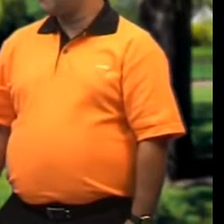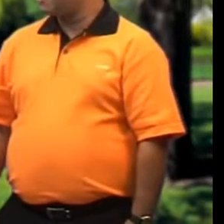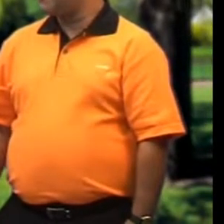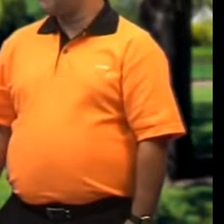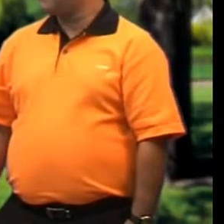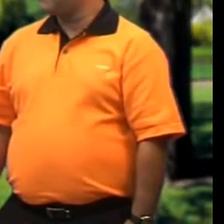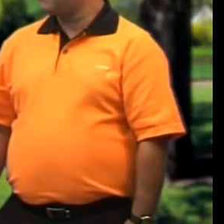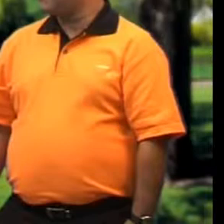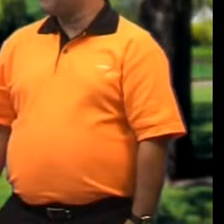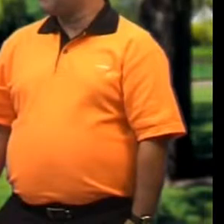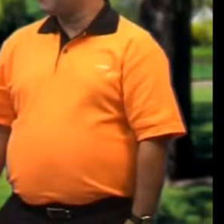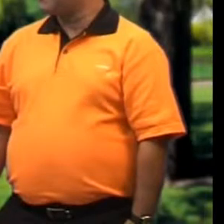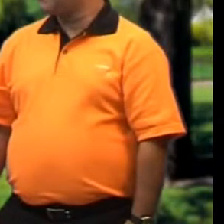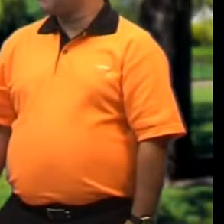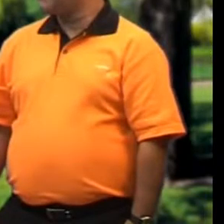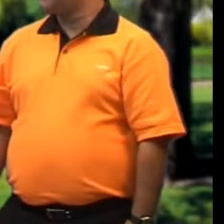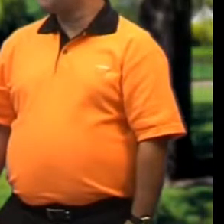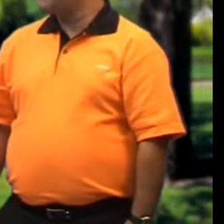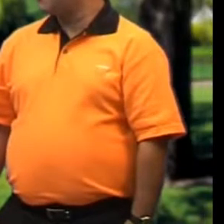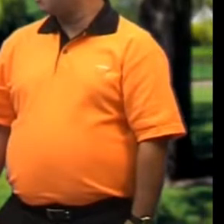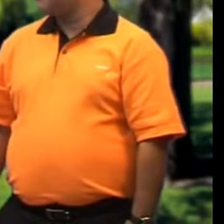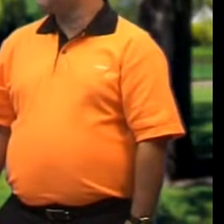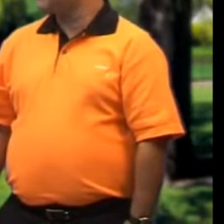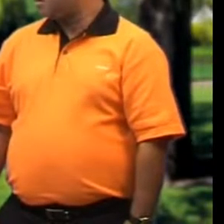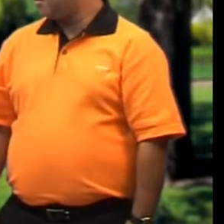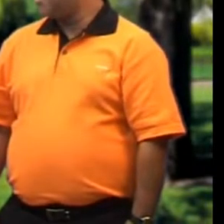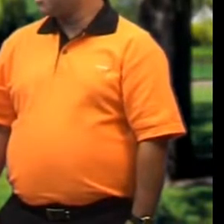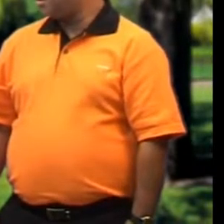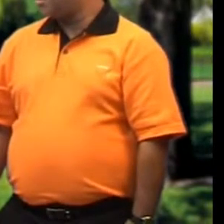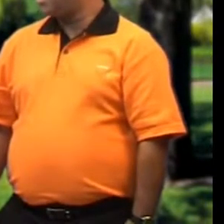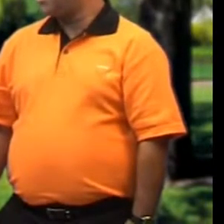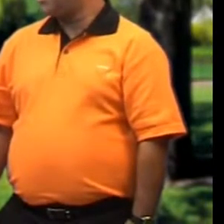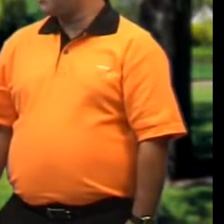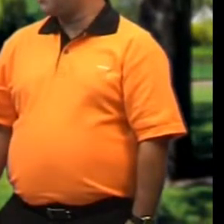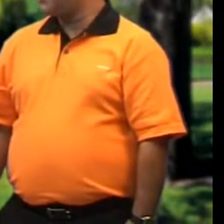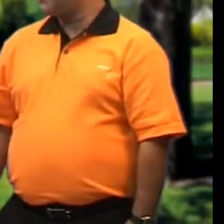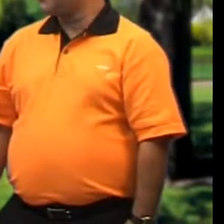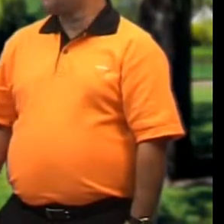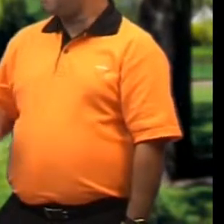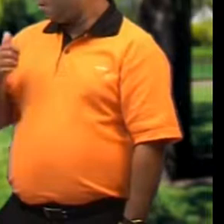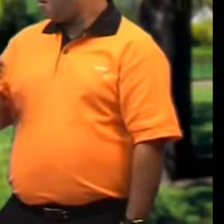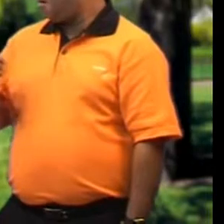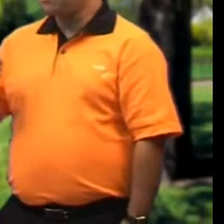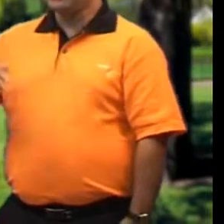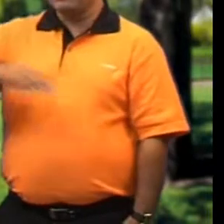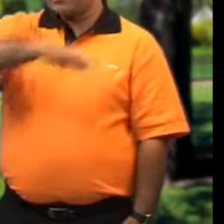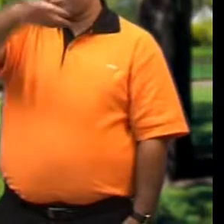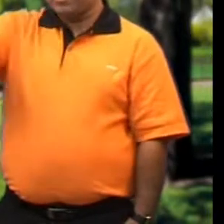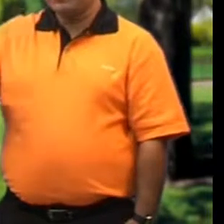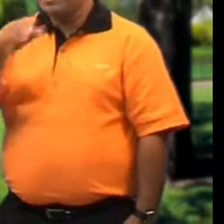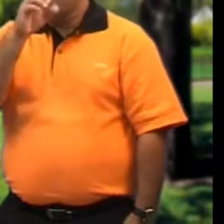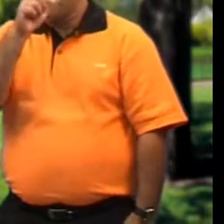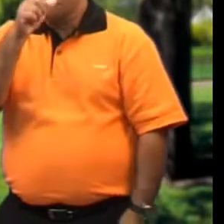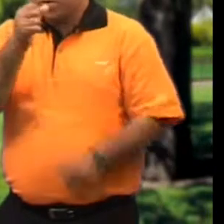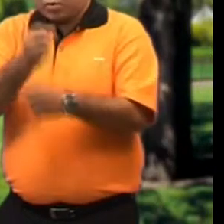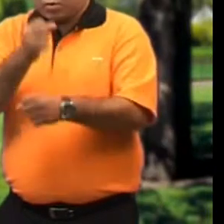พืชเหล่านี้เรานำมาทำเป็นน้ำดื่มเพื่อสุขภาพและอาหารเพื่อสุขภาพได้ด้วยค่ะ ดีครับถ้าพวกเรา